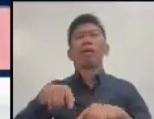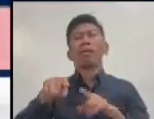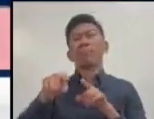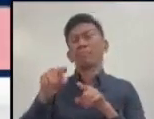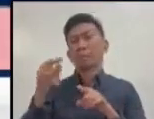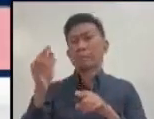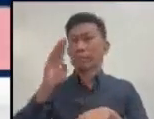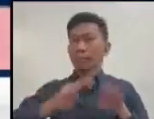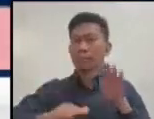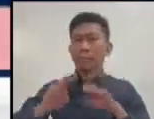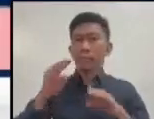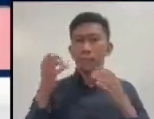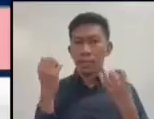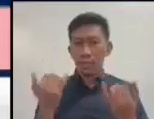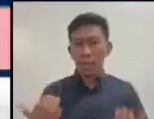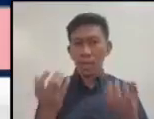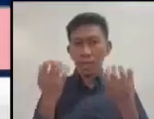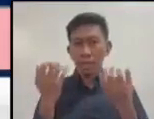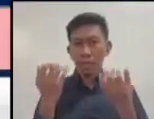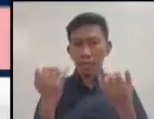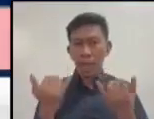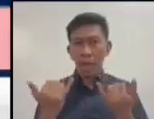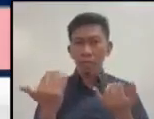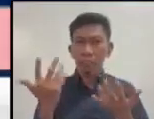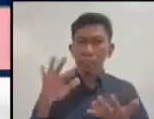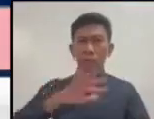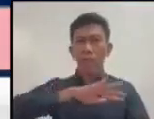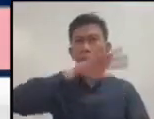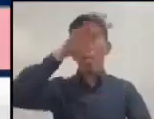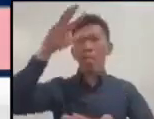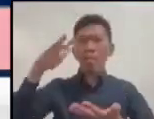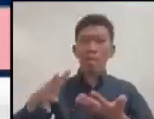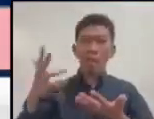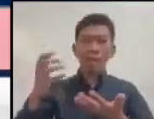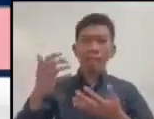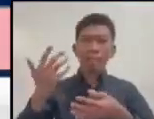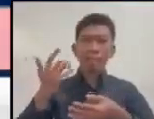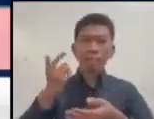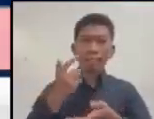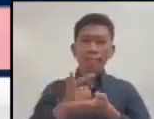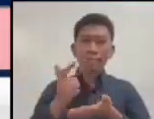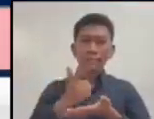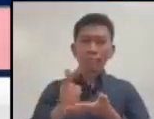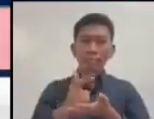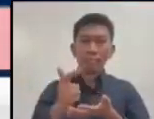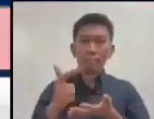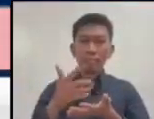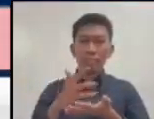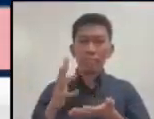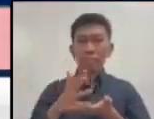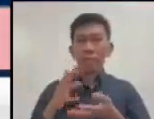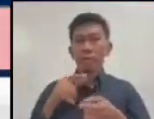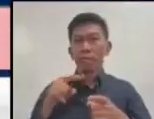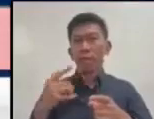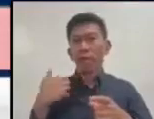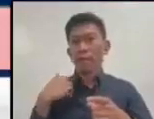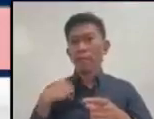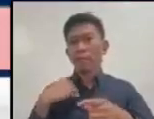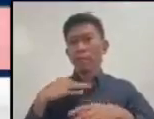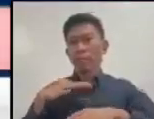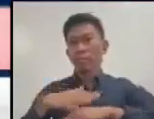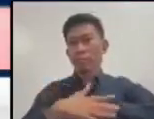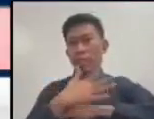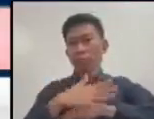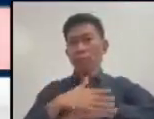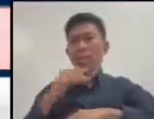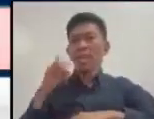basura na dito, no, na nakalagak lang sa ating mga landfills, alam naman natin, pag tag-init,